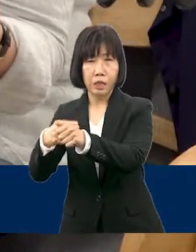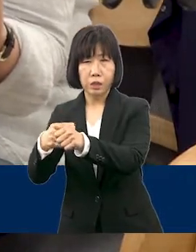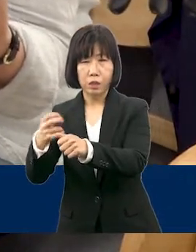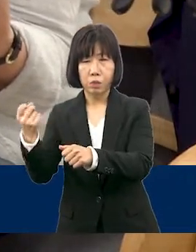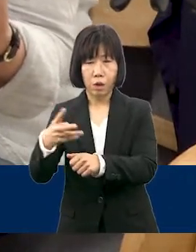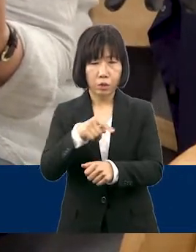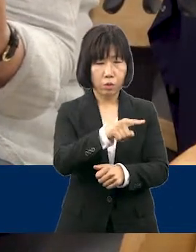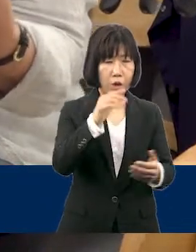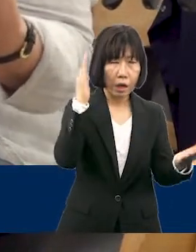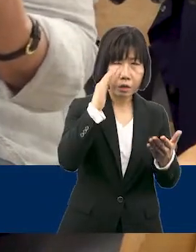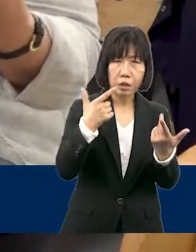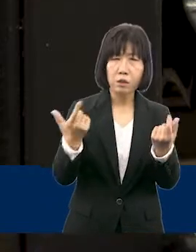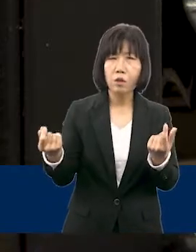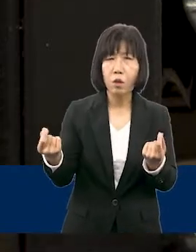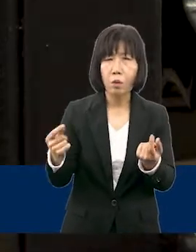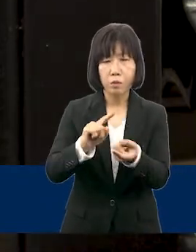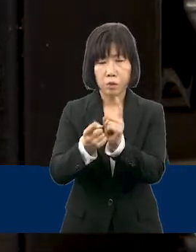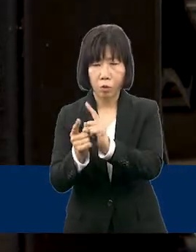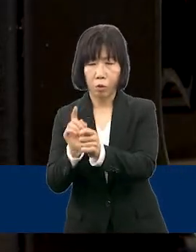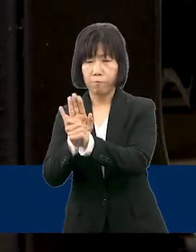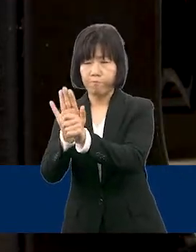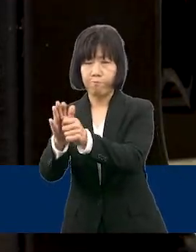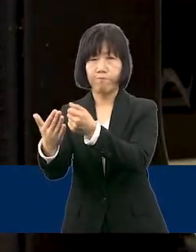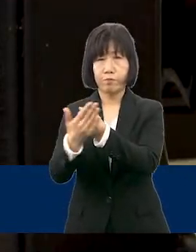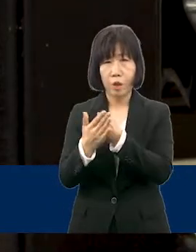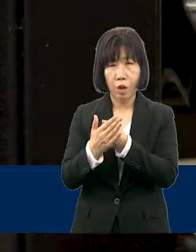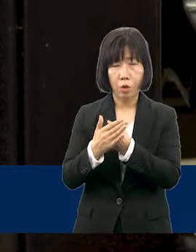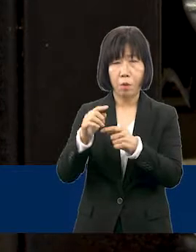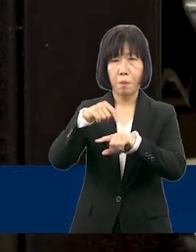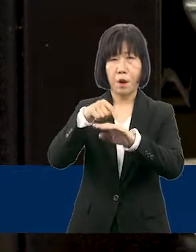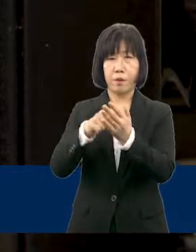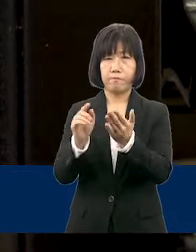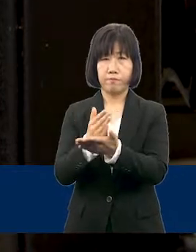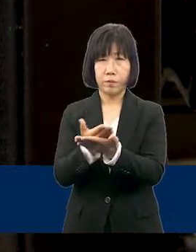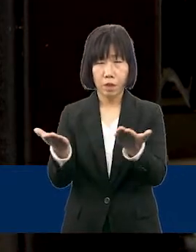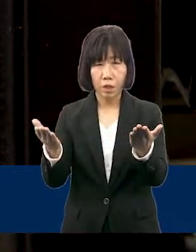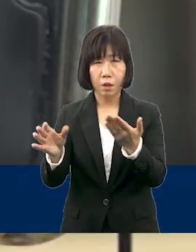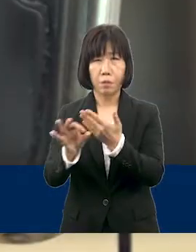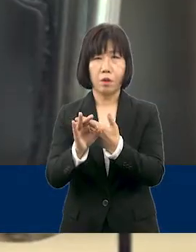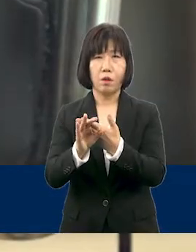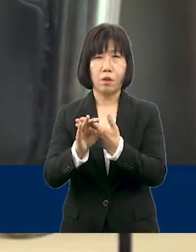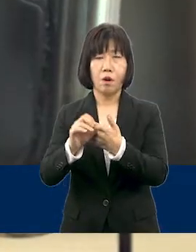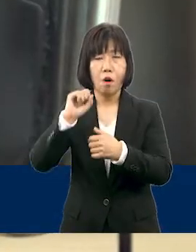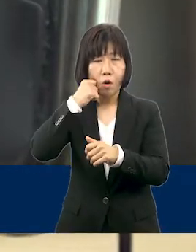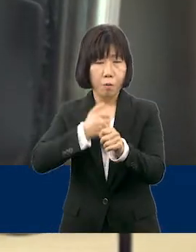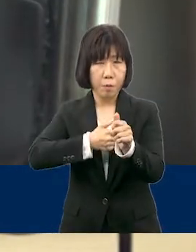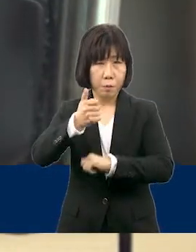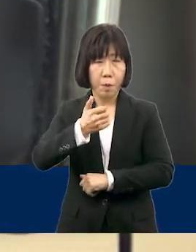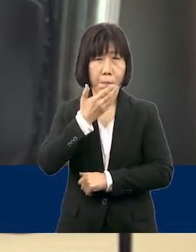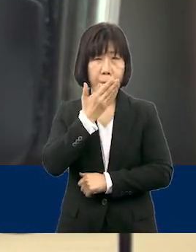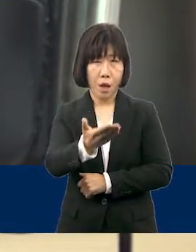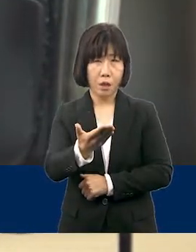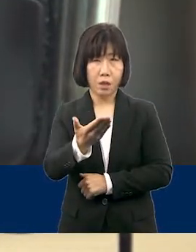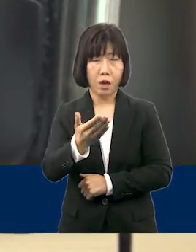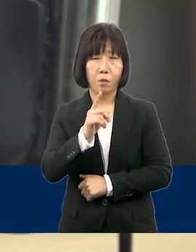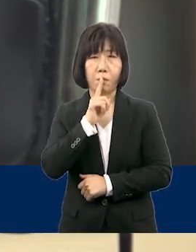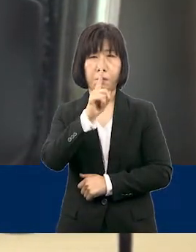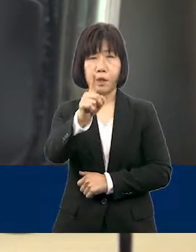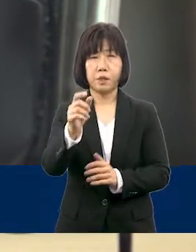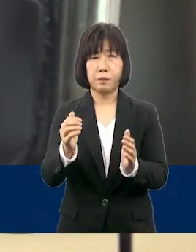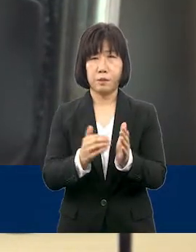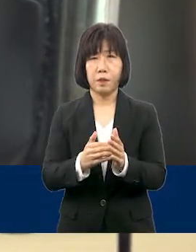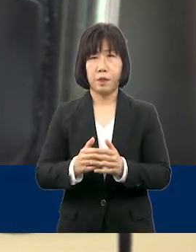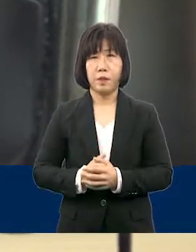강사들과 수강생들 처럼 서로 응원하고 마음을 나눈다면 어려움을 극복하는 데 큰 힘이 될 것이라고